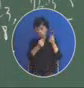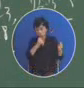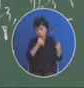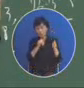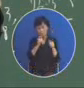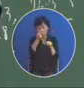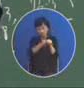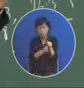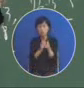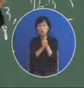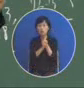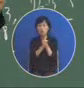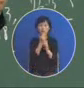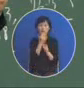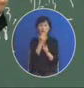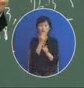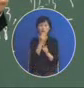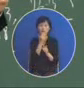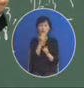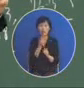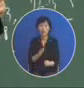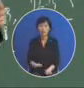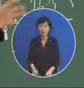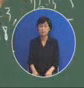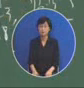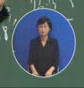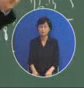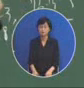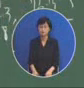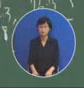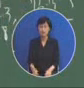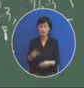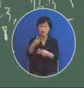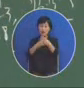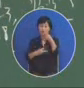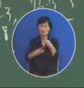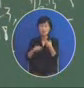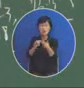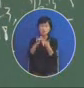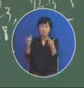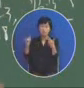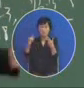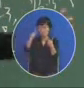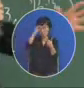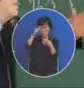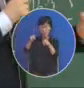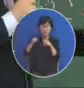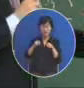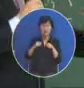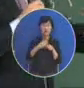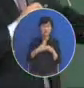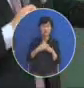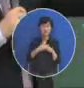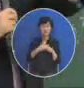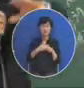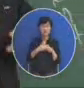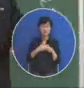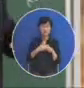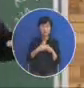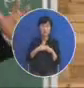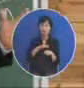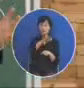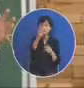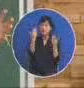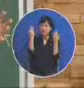place to be in, but you're able to pray inside of that. That is the key. 렘넌트 일곱 명이 그랬어요. The seven remnants did this. 여러분 학교 가면은